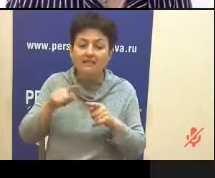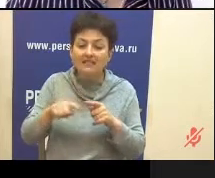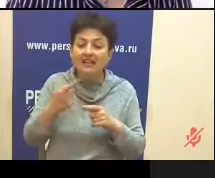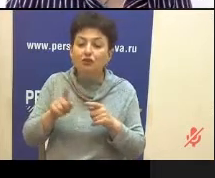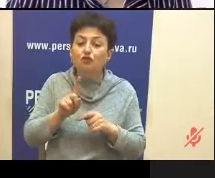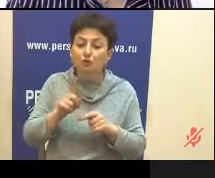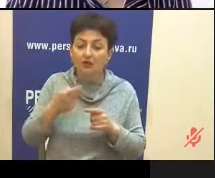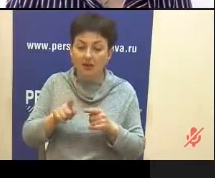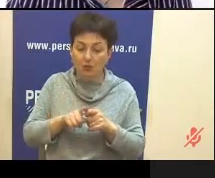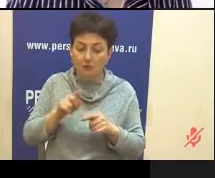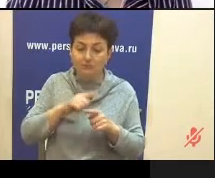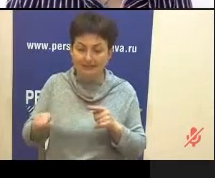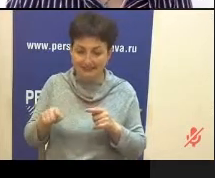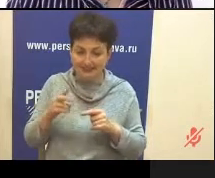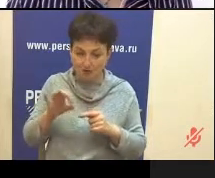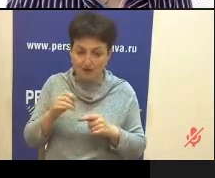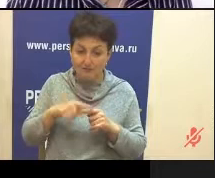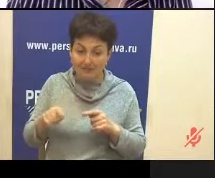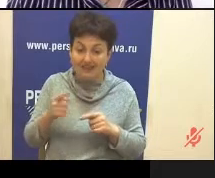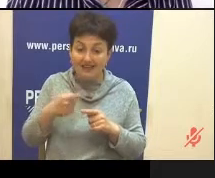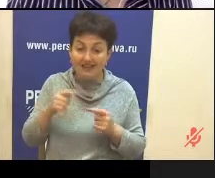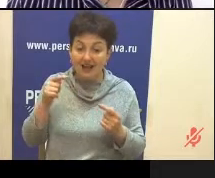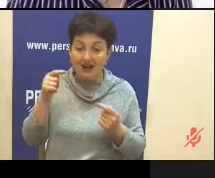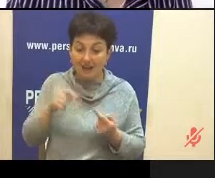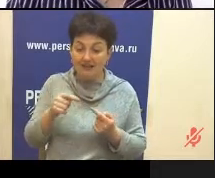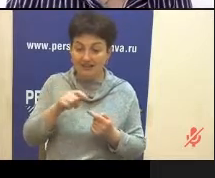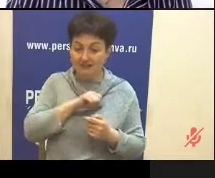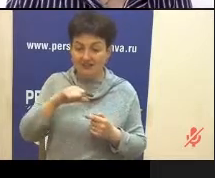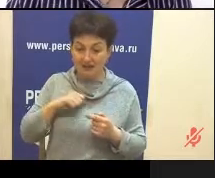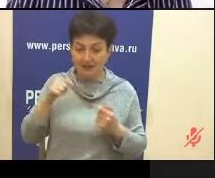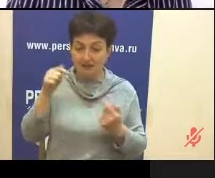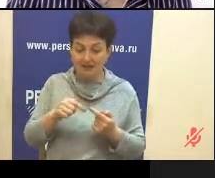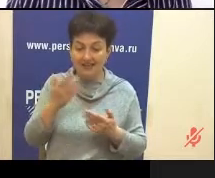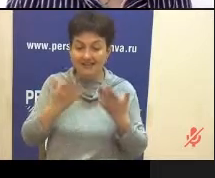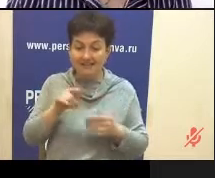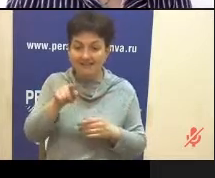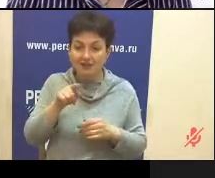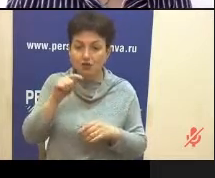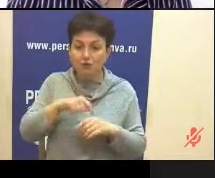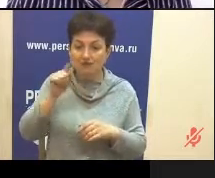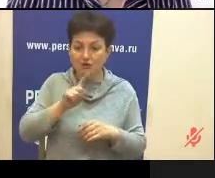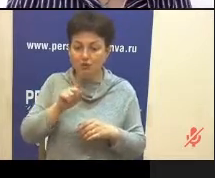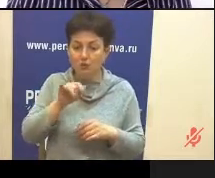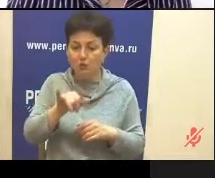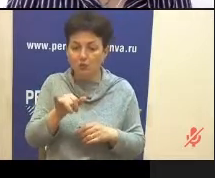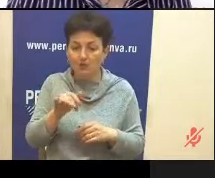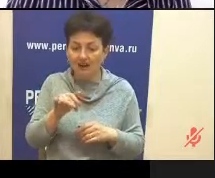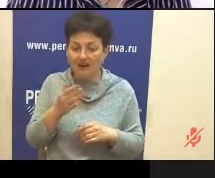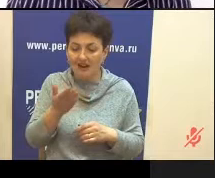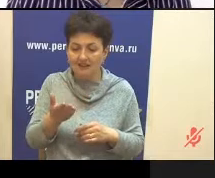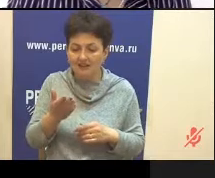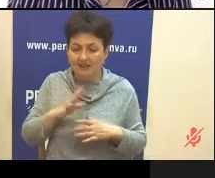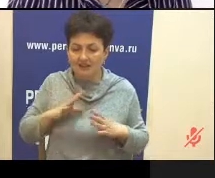быстро? На самом деле быстро определяете вы. Если вы чувствуете, что у вас